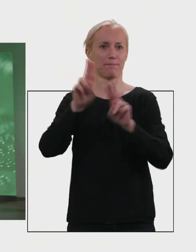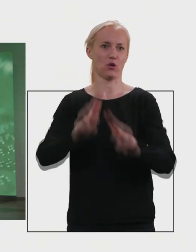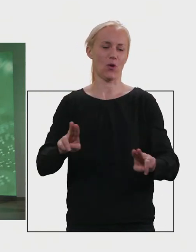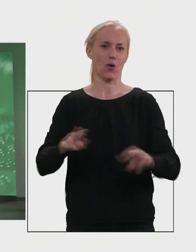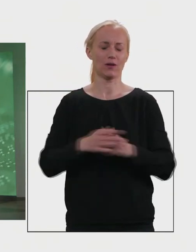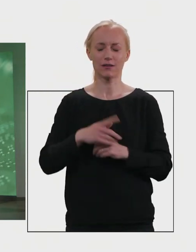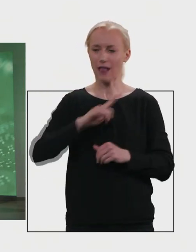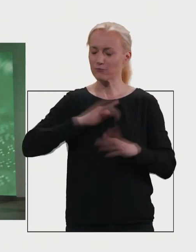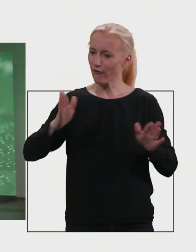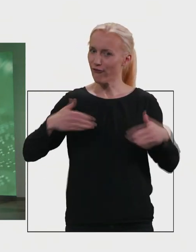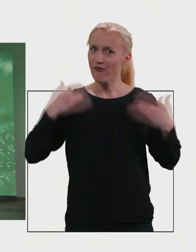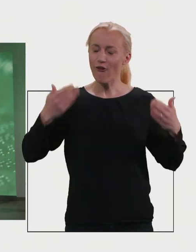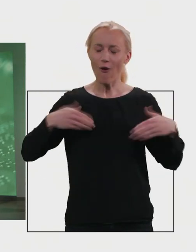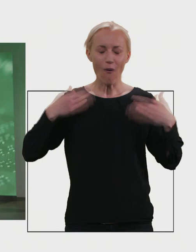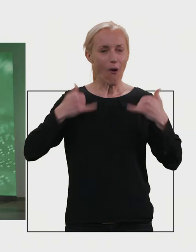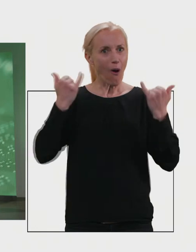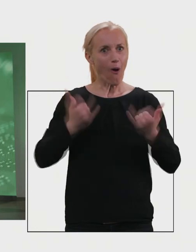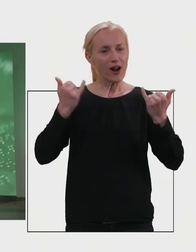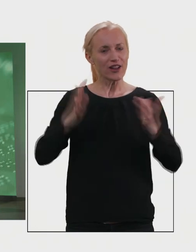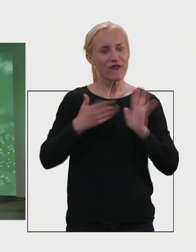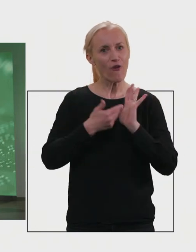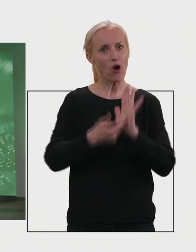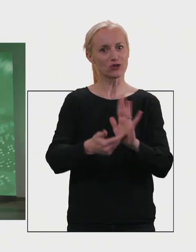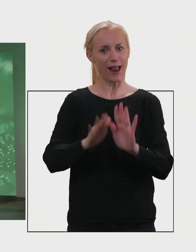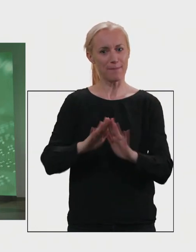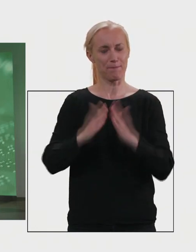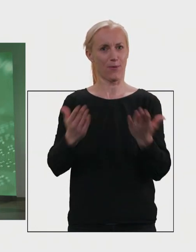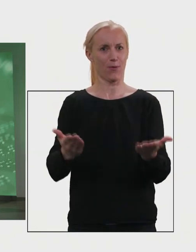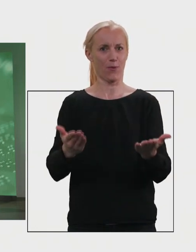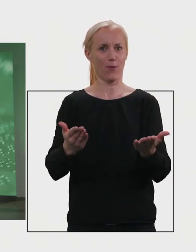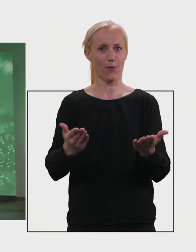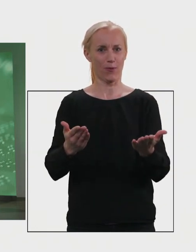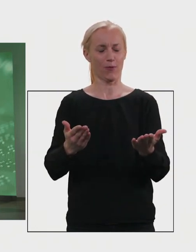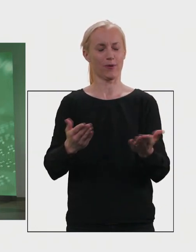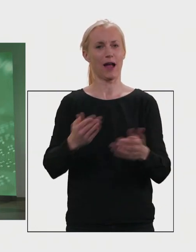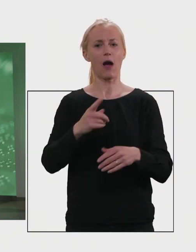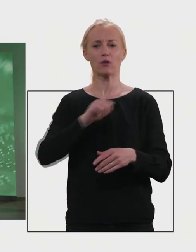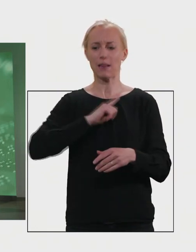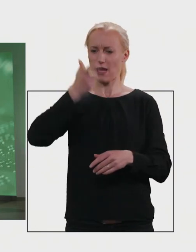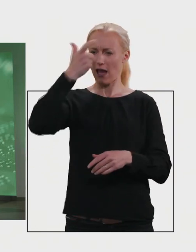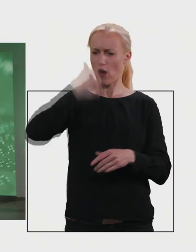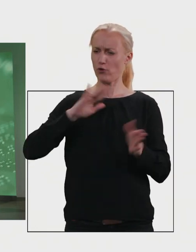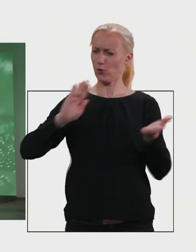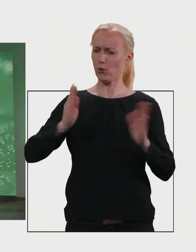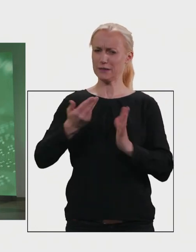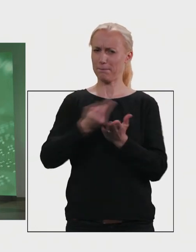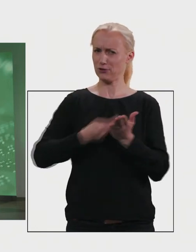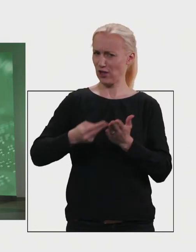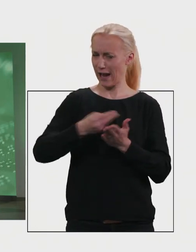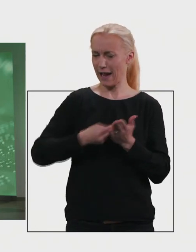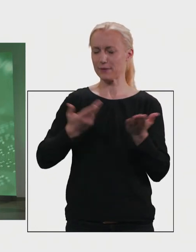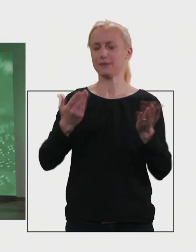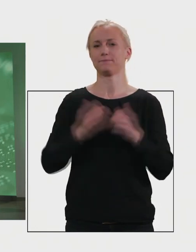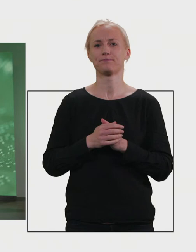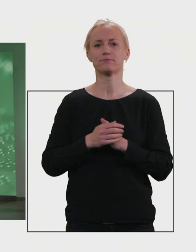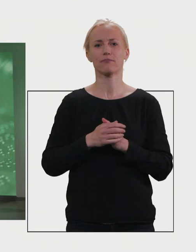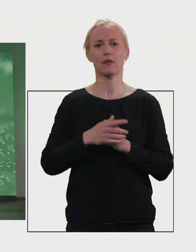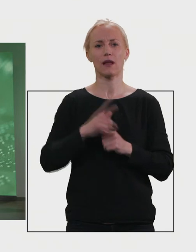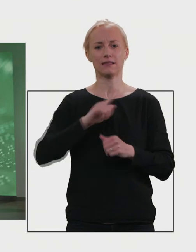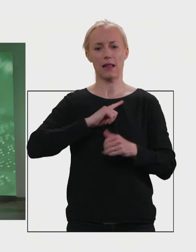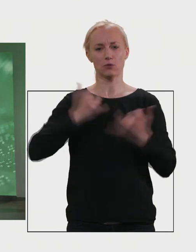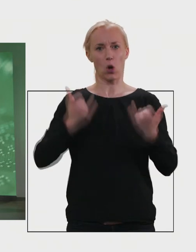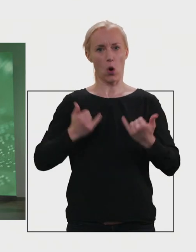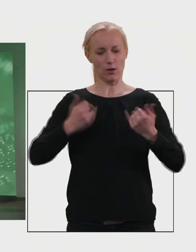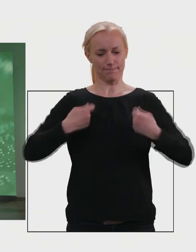sehr, das Buch heute hier vorstellen zu können und möchte mich natürlich auch ganz kurz noch beschreiben am Anfang. Ich trage heute